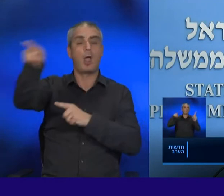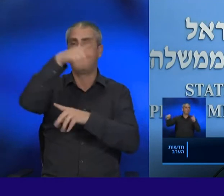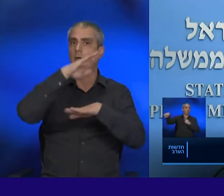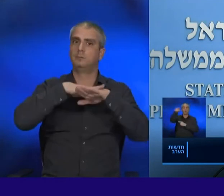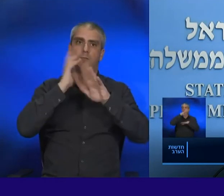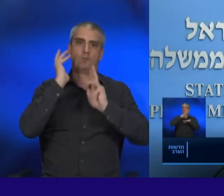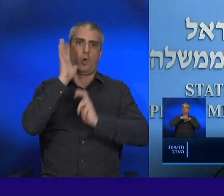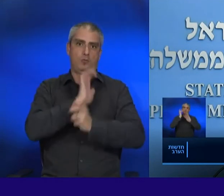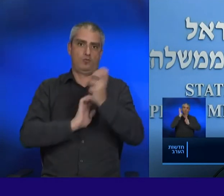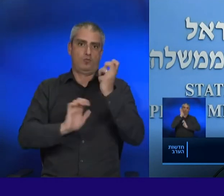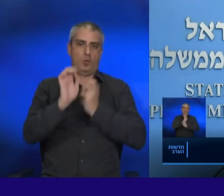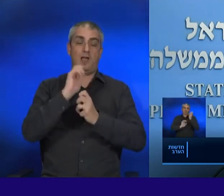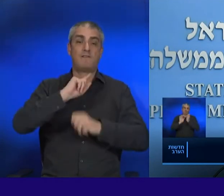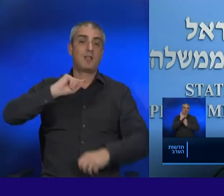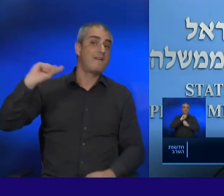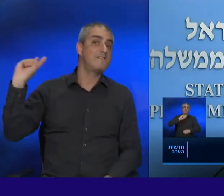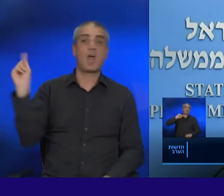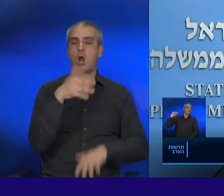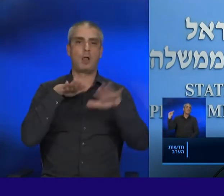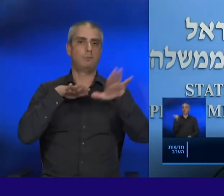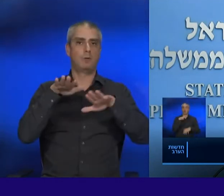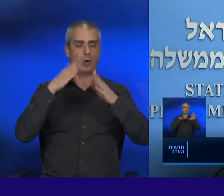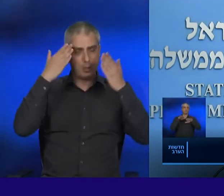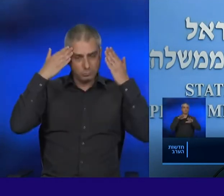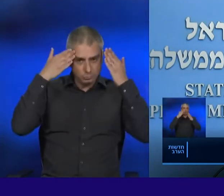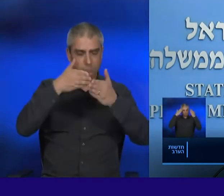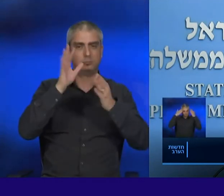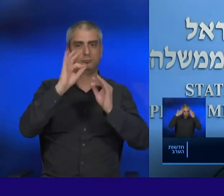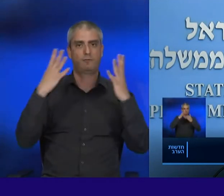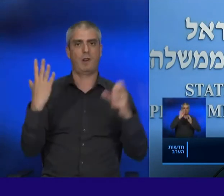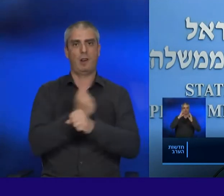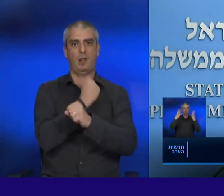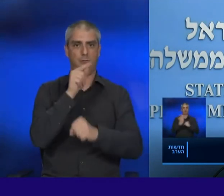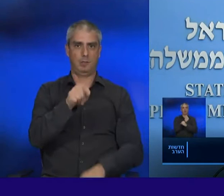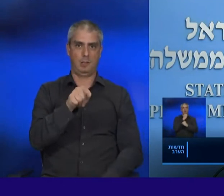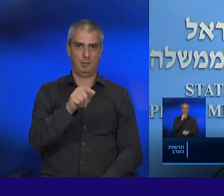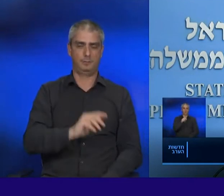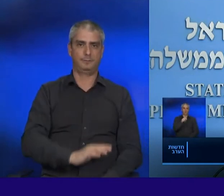מאוד מאוד מורכבת וכל הממשלה מכוונת כדי להצליח בו